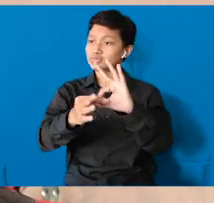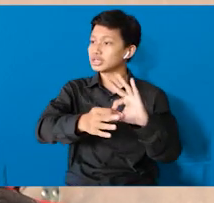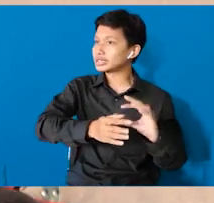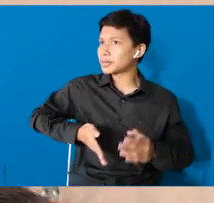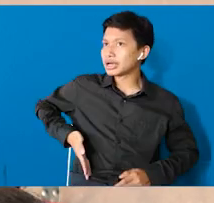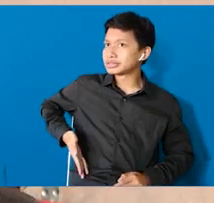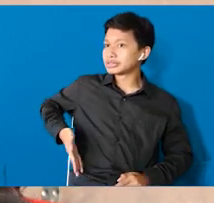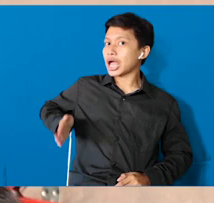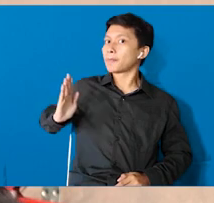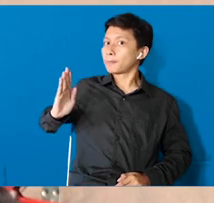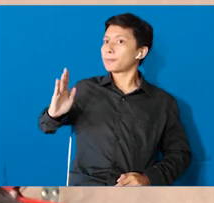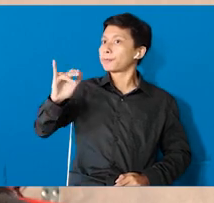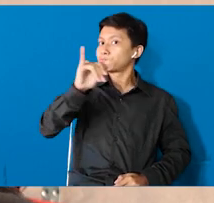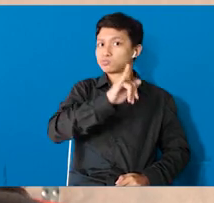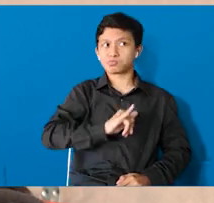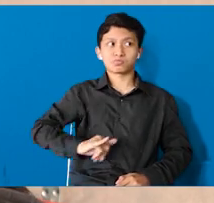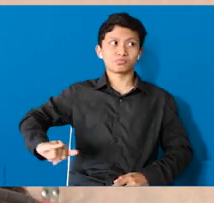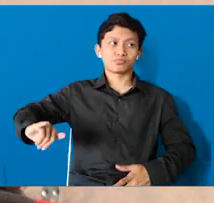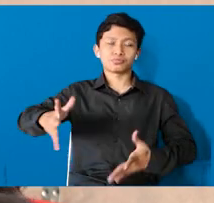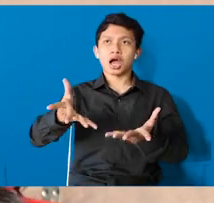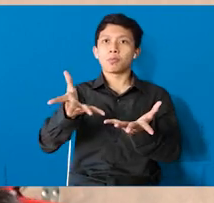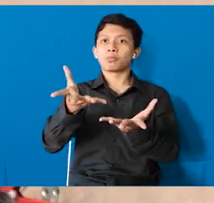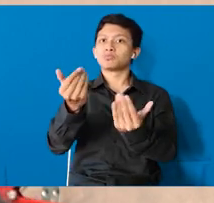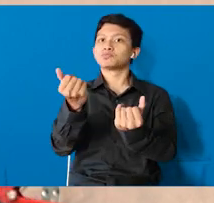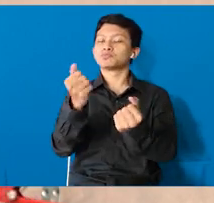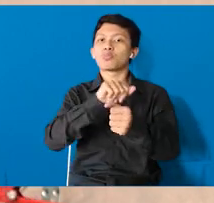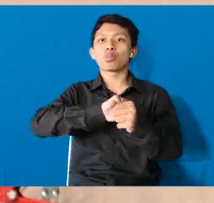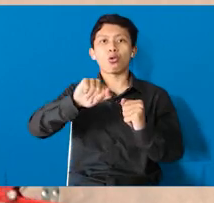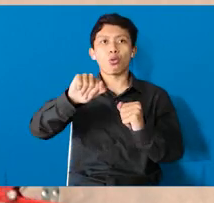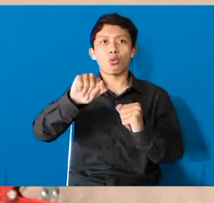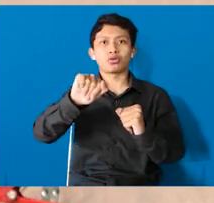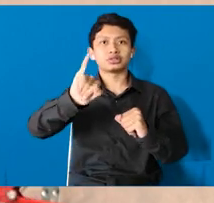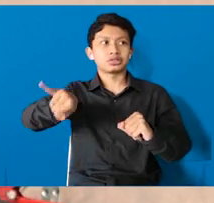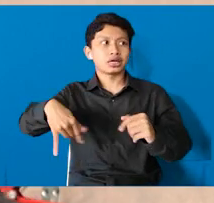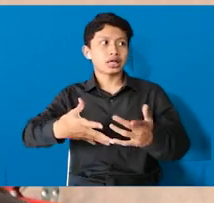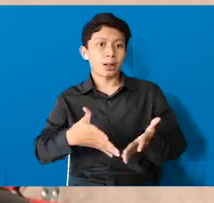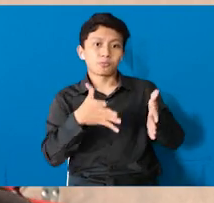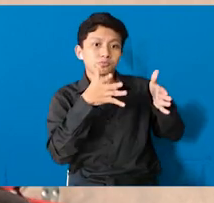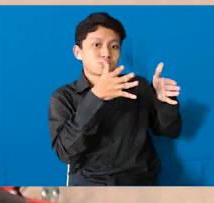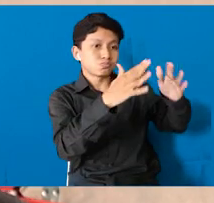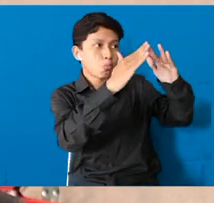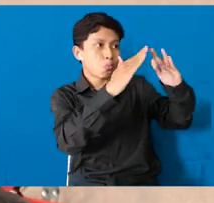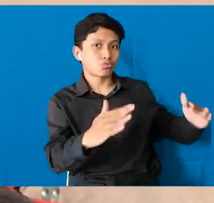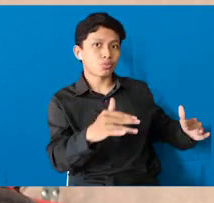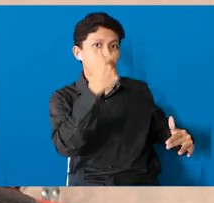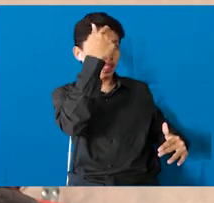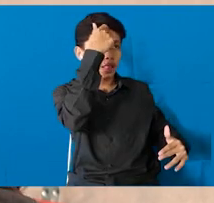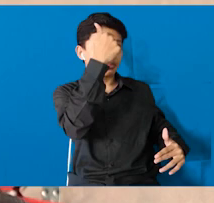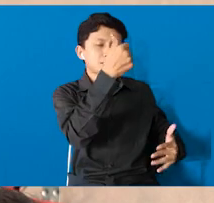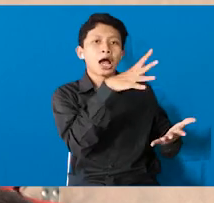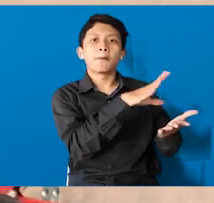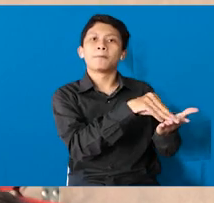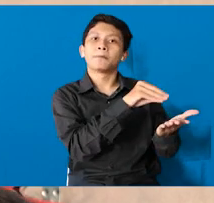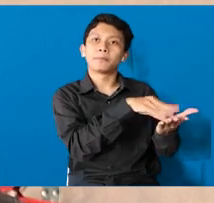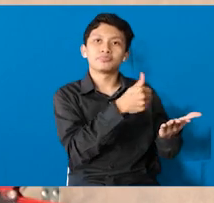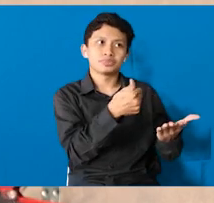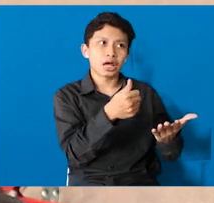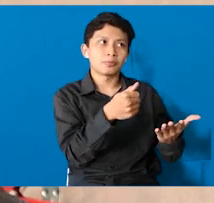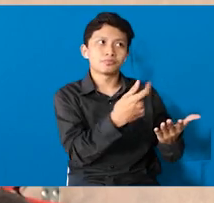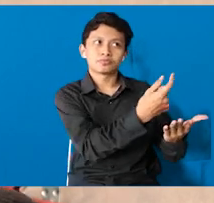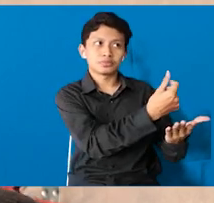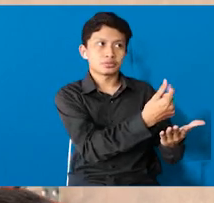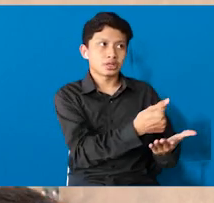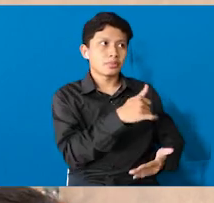ini bisa segera terbentuk, sehingga apabila kami dari pihak puskesmas melakukan belanja